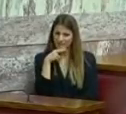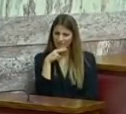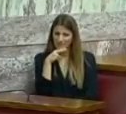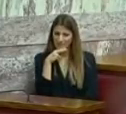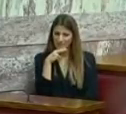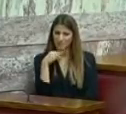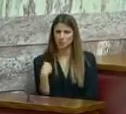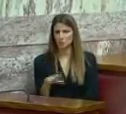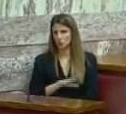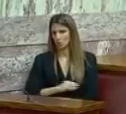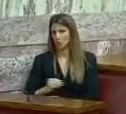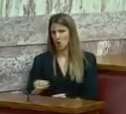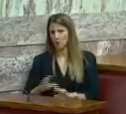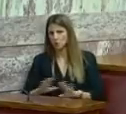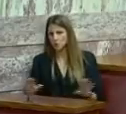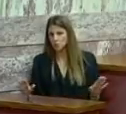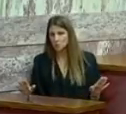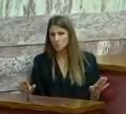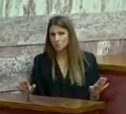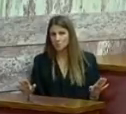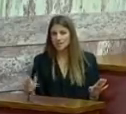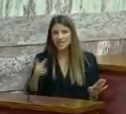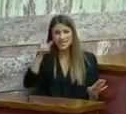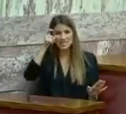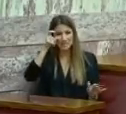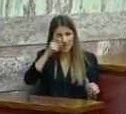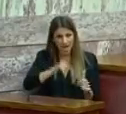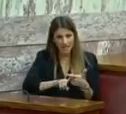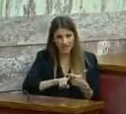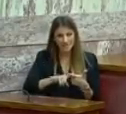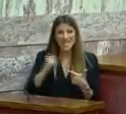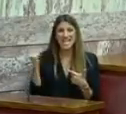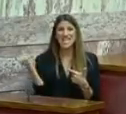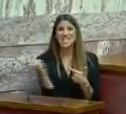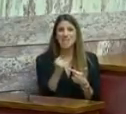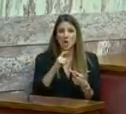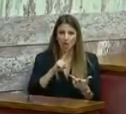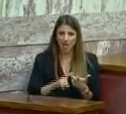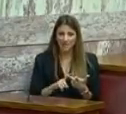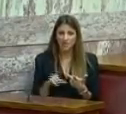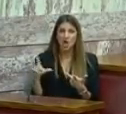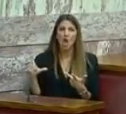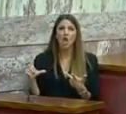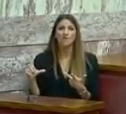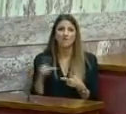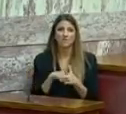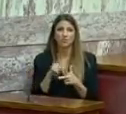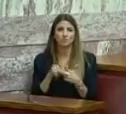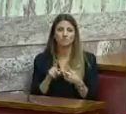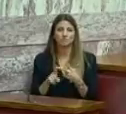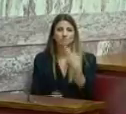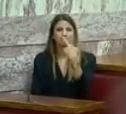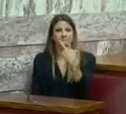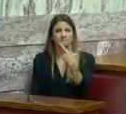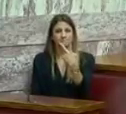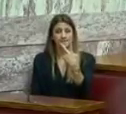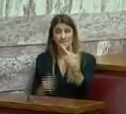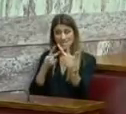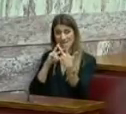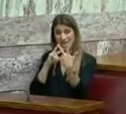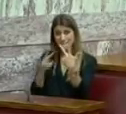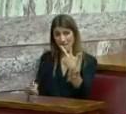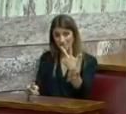τρόπο. Ο κύριος Σαμαράς, ο κύριος Γεωργιάδης και ο κύριος Λοβέρδος. Οφείλω, σκέφτηκα